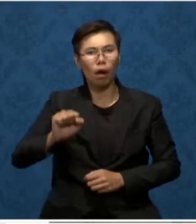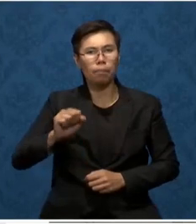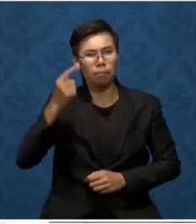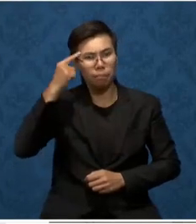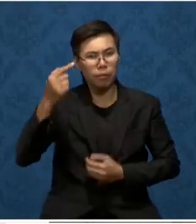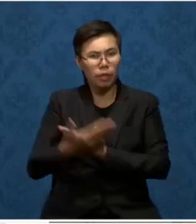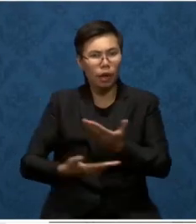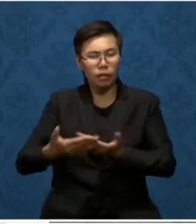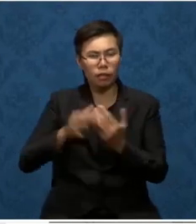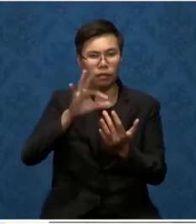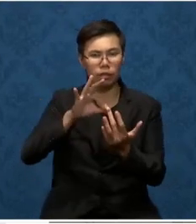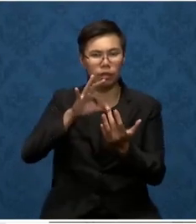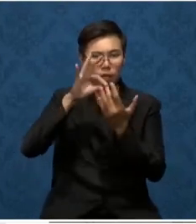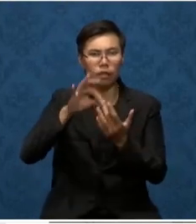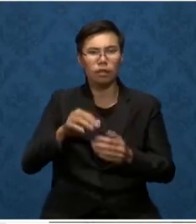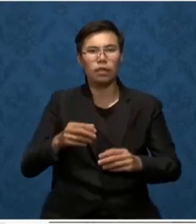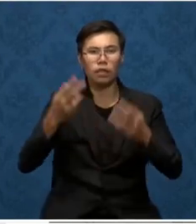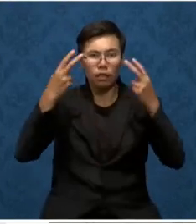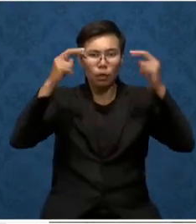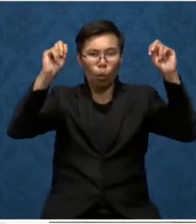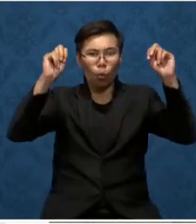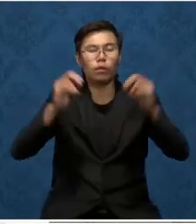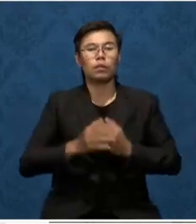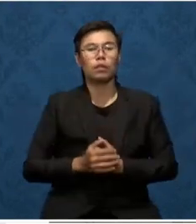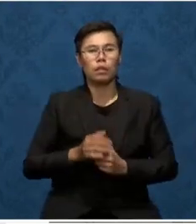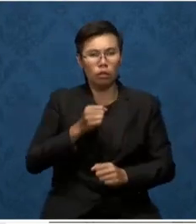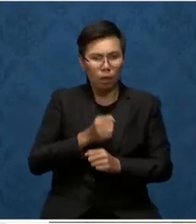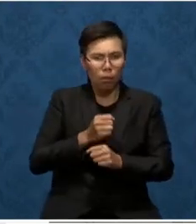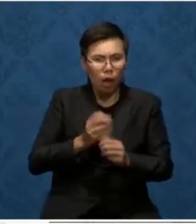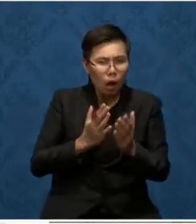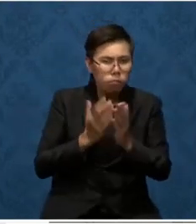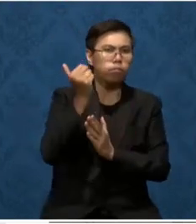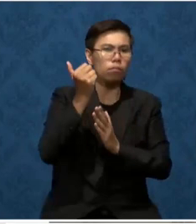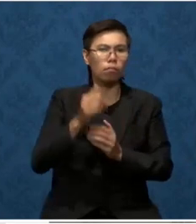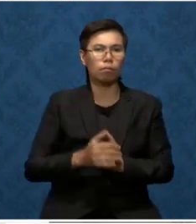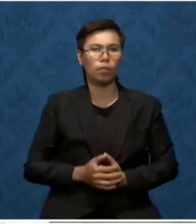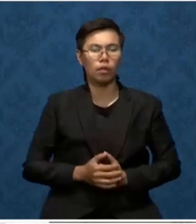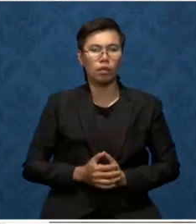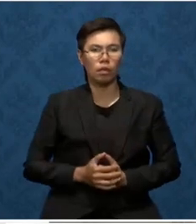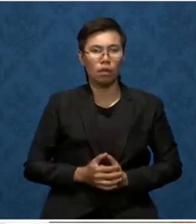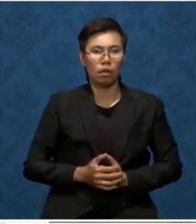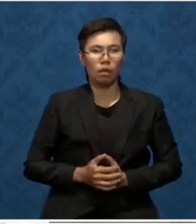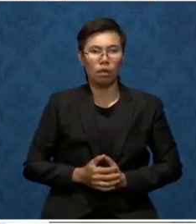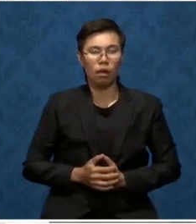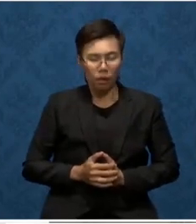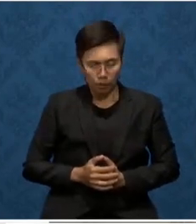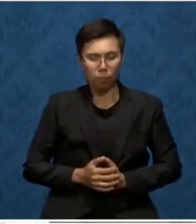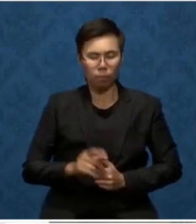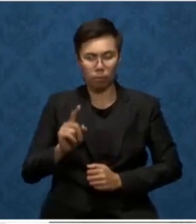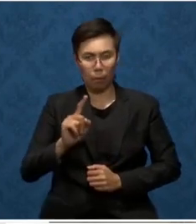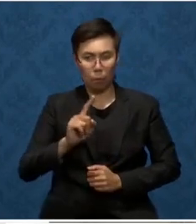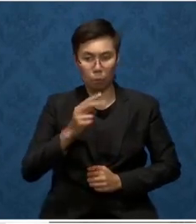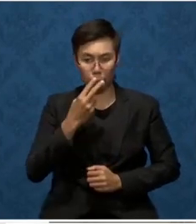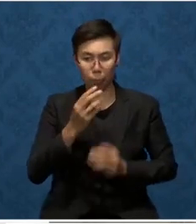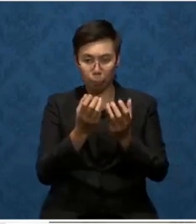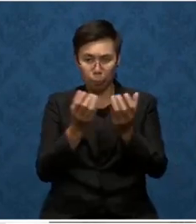นายกรัฐมนตรีและจะต้องทำให้สำเร็จโดยเฉพาะในรัฐธรรมนูญเราได้